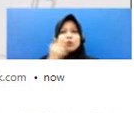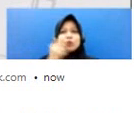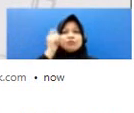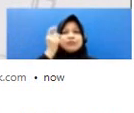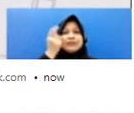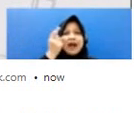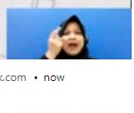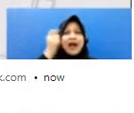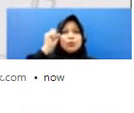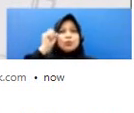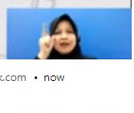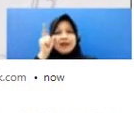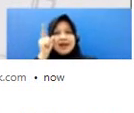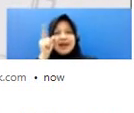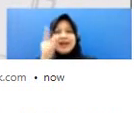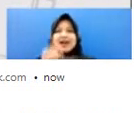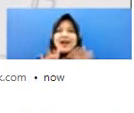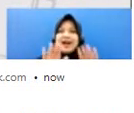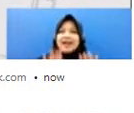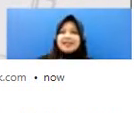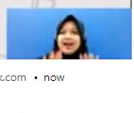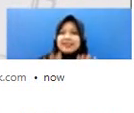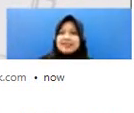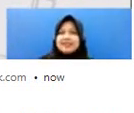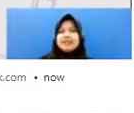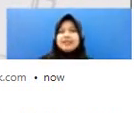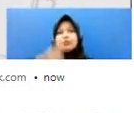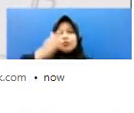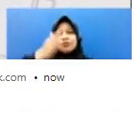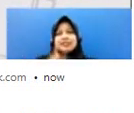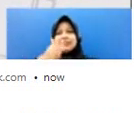hati-hati, disiplin, aktif,